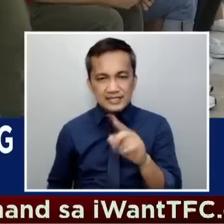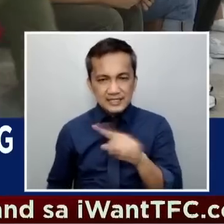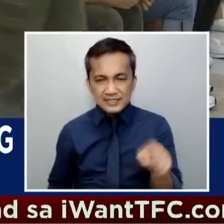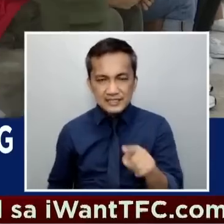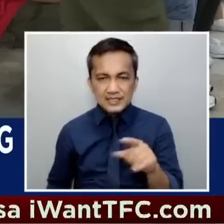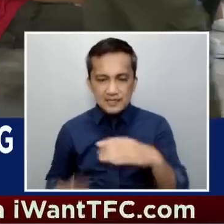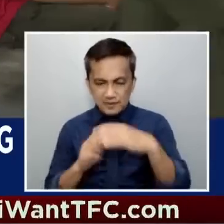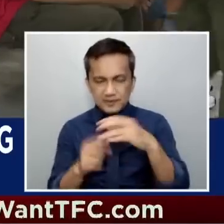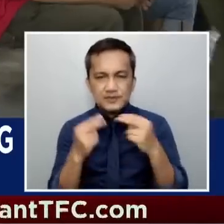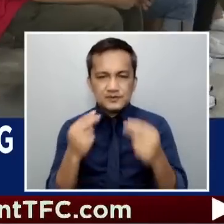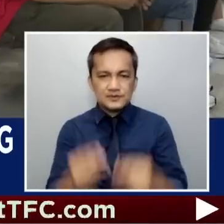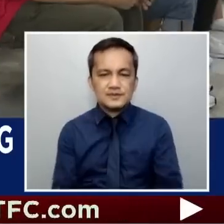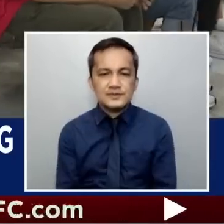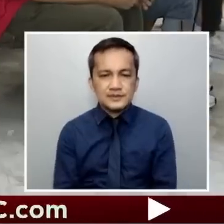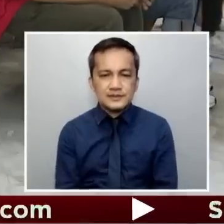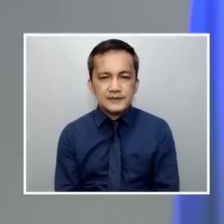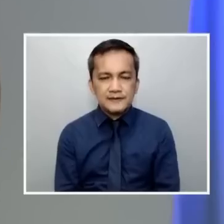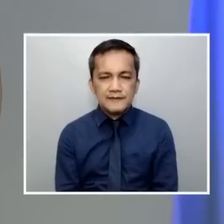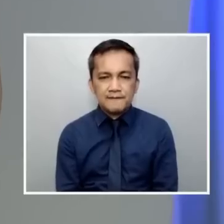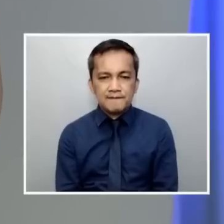ABS-CBN News.